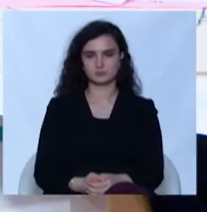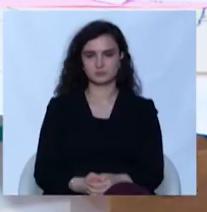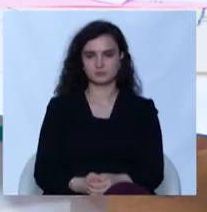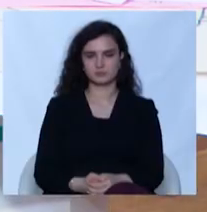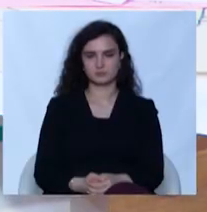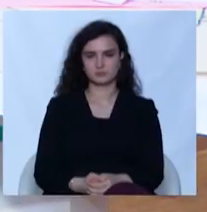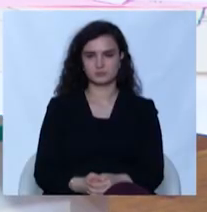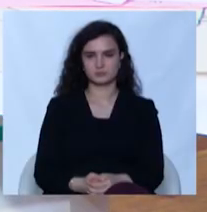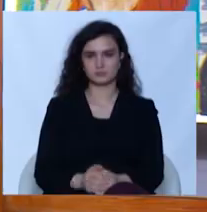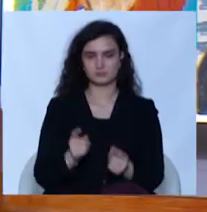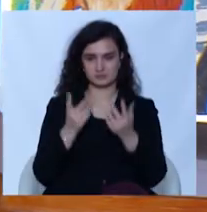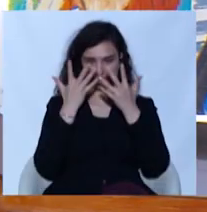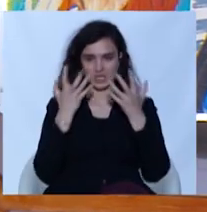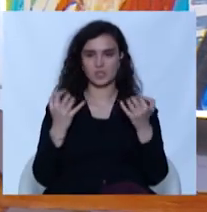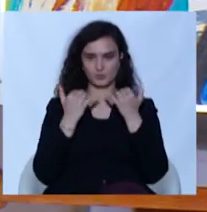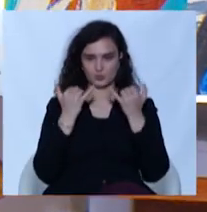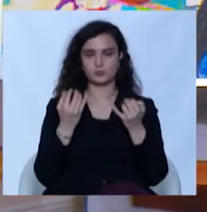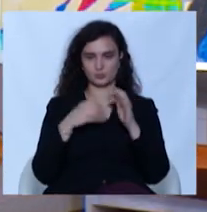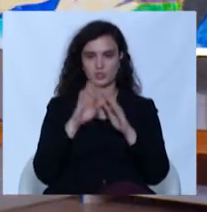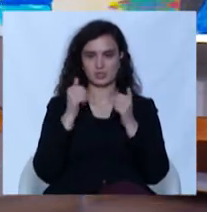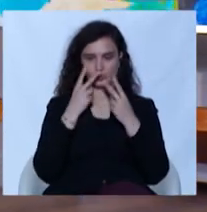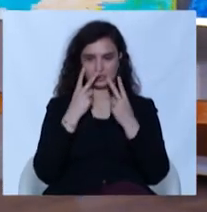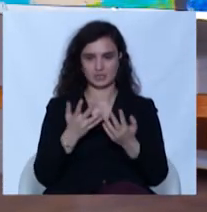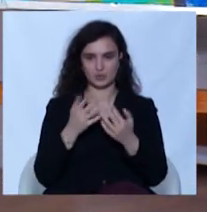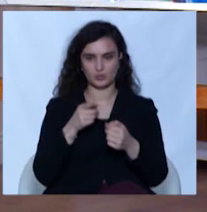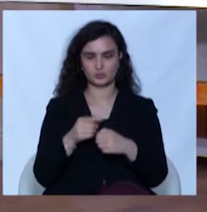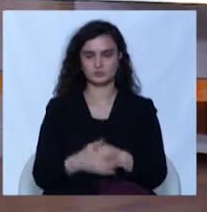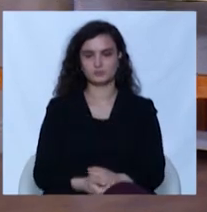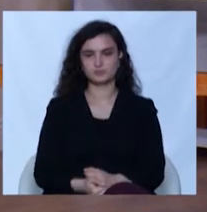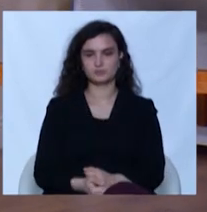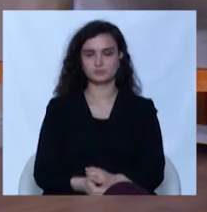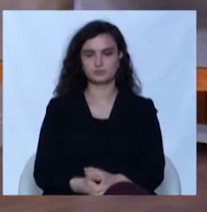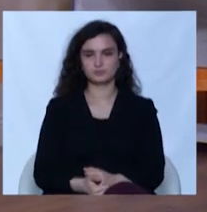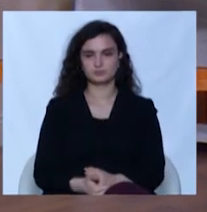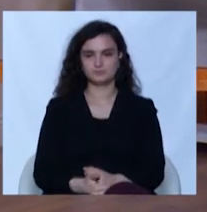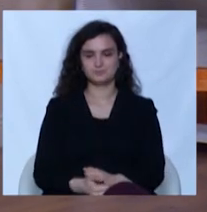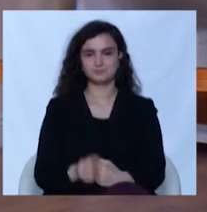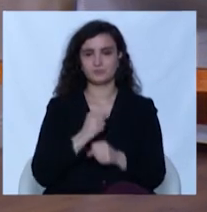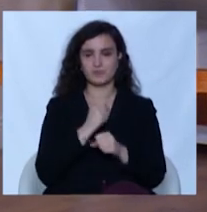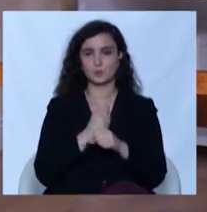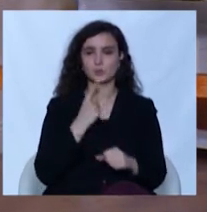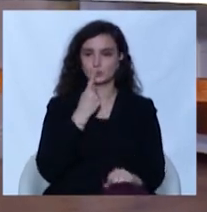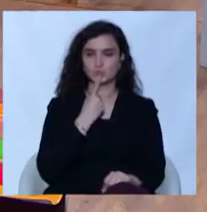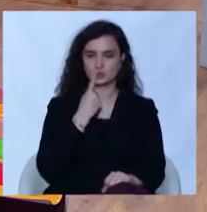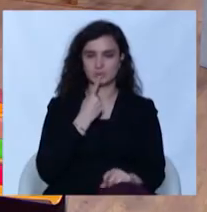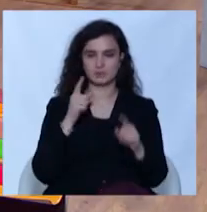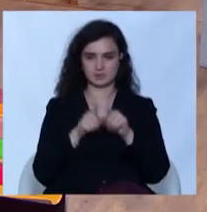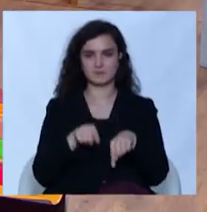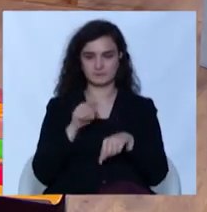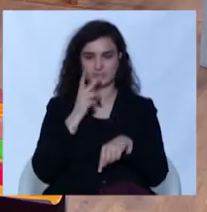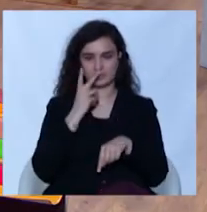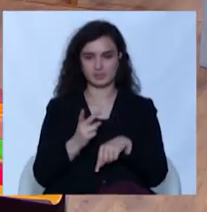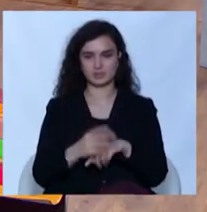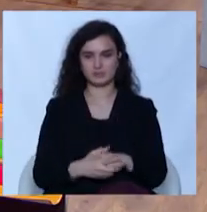ეხლა მე ამას გაგიმუქებთ უფრო, რომ კარგად დაინახოთ. ერთი წუთი გავაკეთოთ ტოჩებიც. აი ნახეთ,